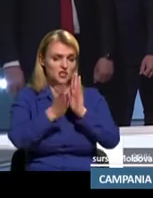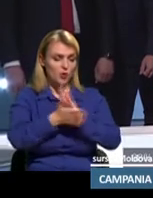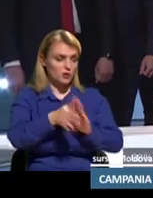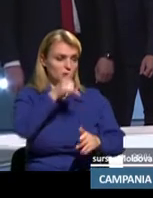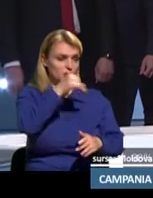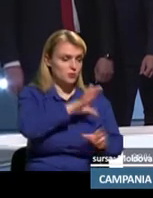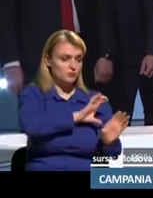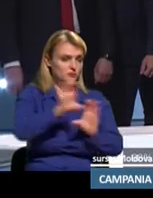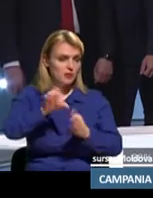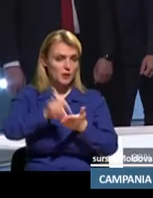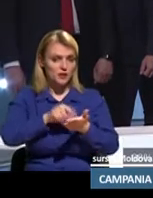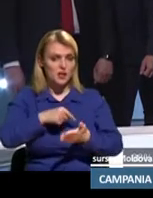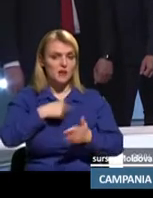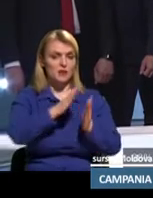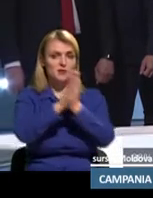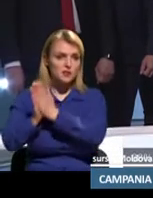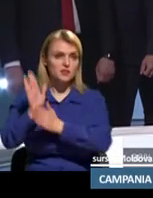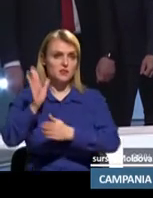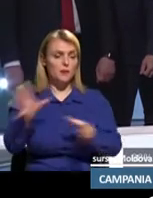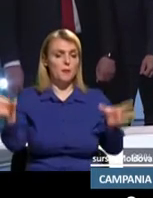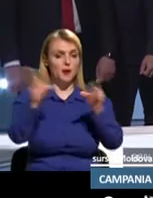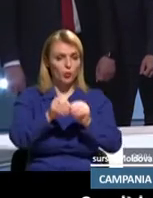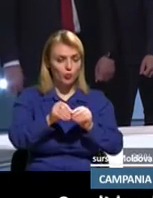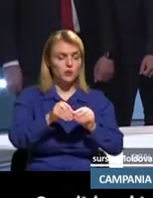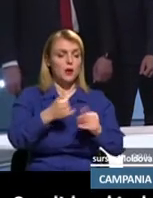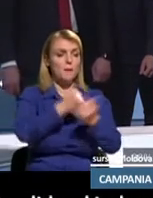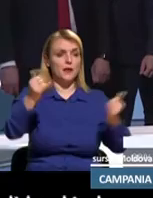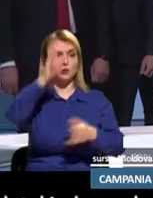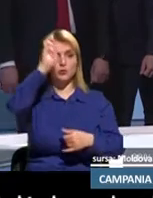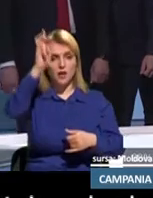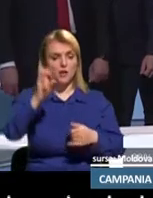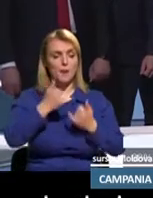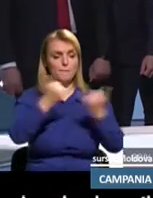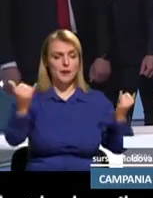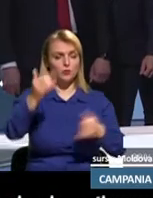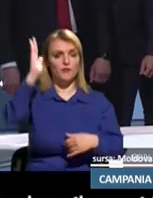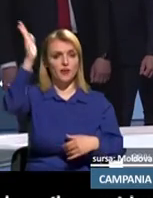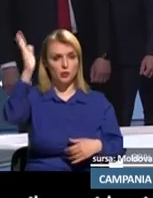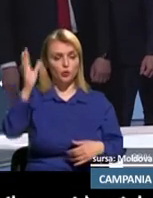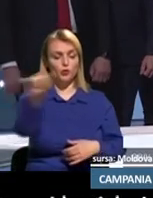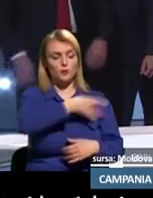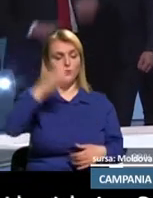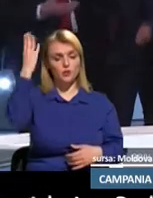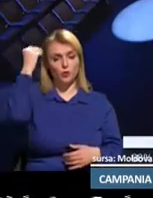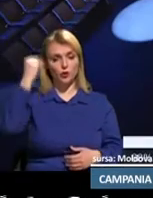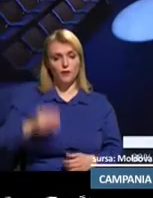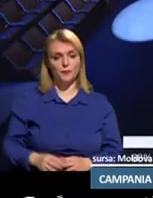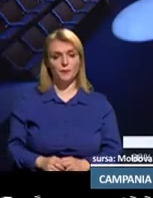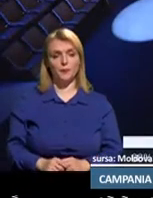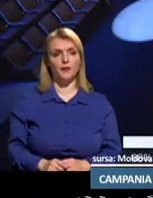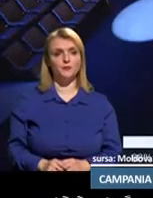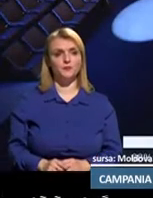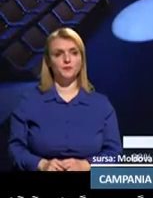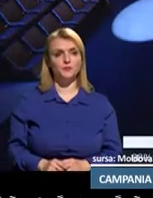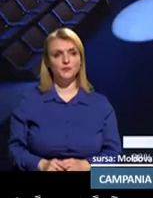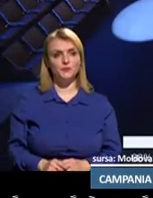Candidatul independent la alegerile prezidențiale Igor Dodon a participat de unul singur la dezbaterele electorale organizate de postul public de televiziune